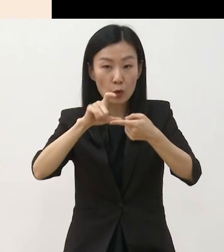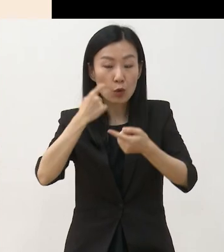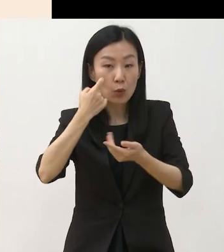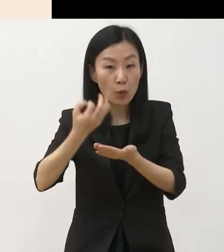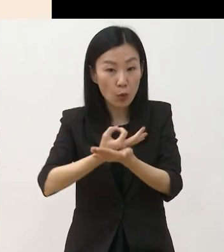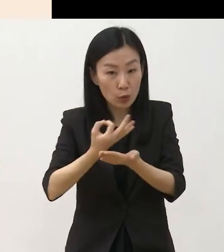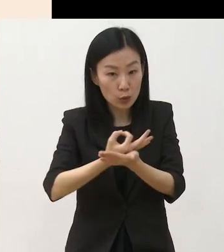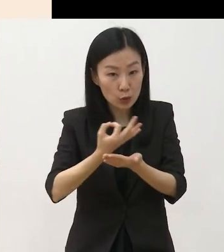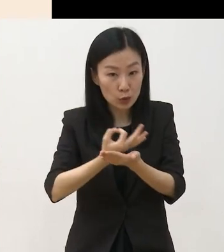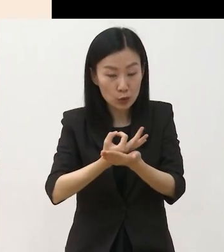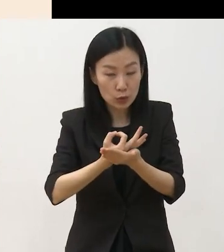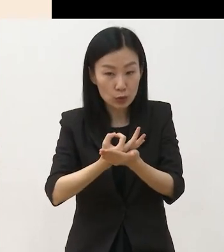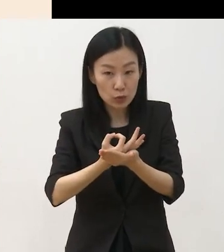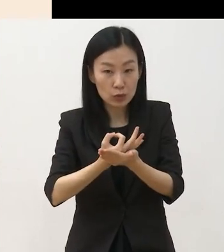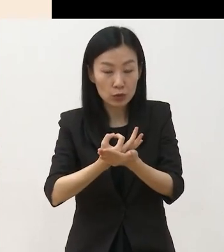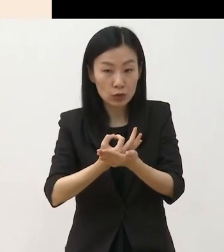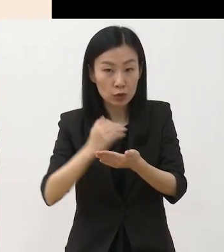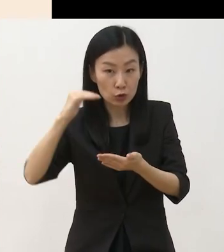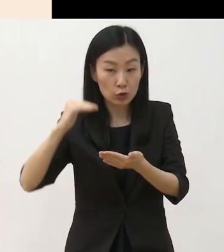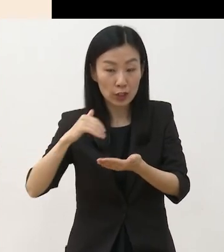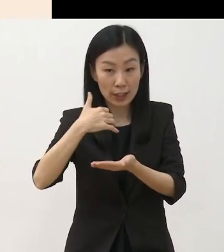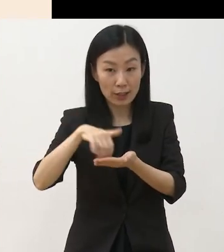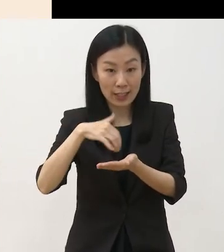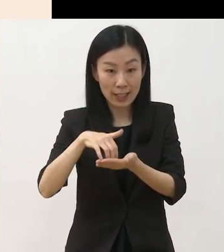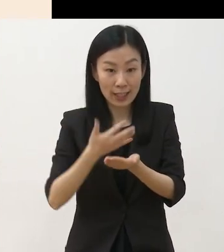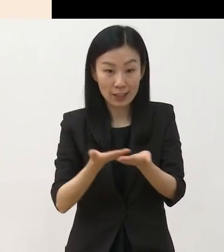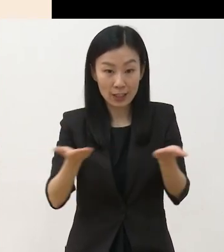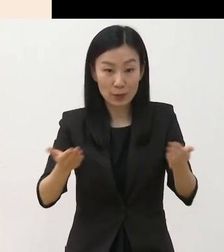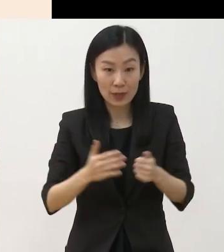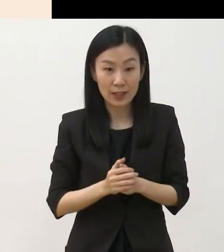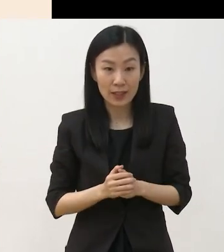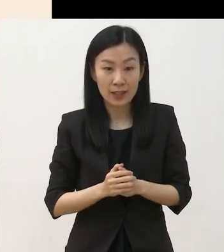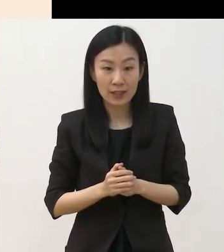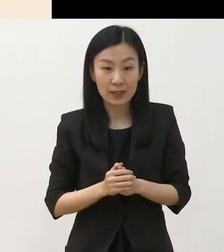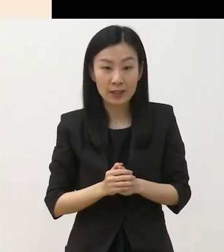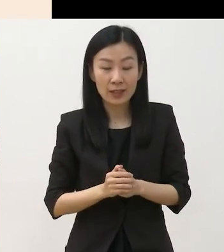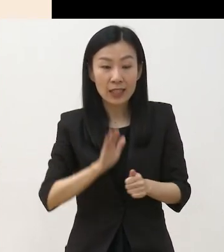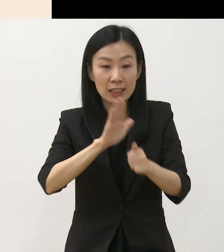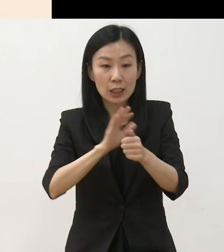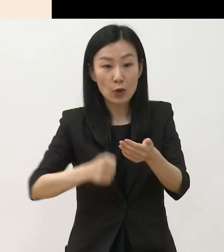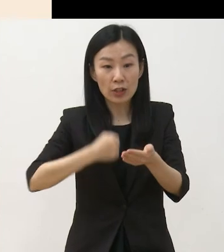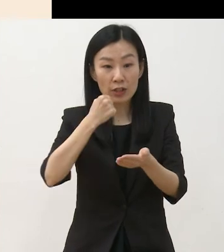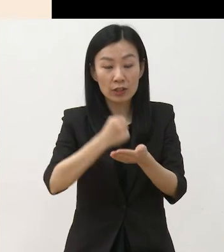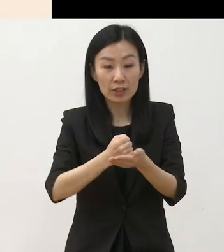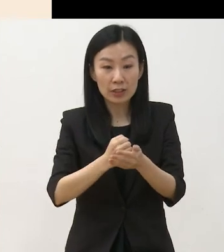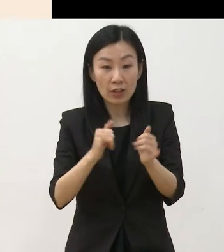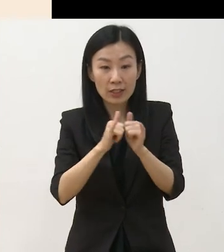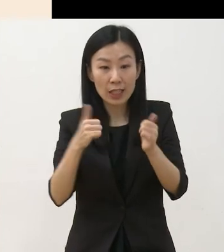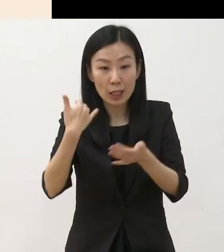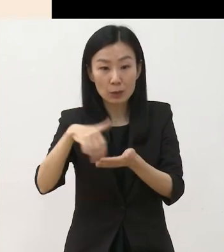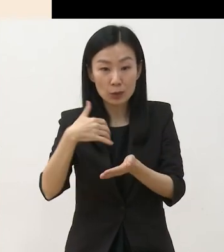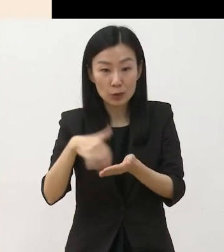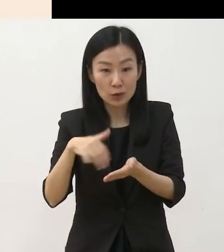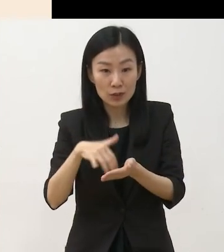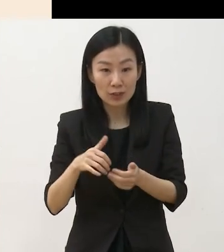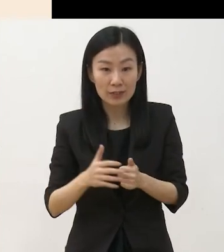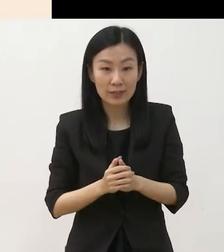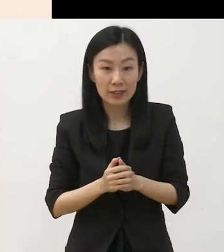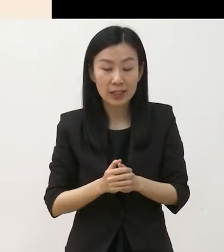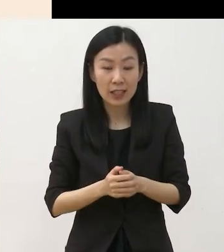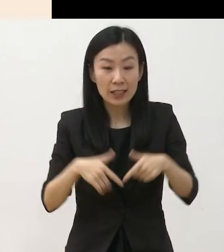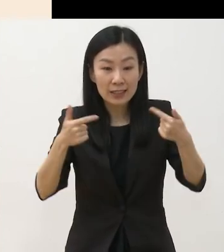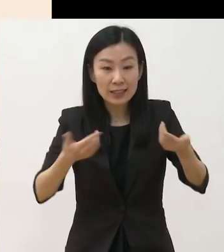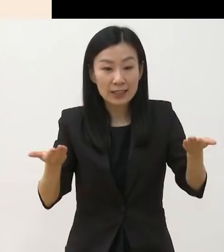갖고 산정을 하게 됩니다. 지원 결정 인원수는 단체 전체 피고용 상근